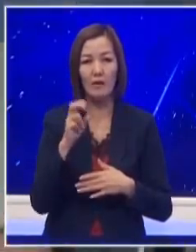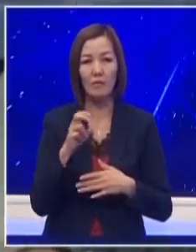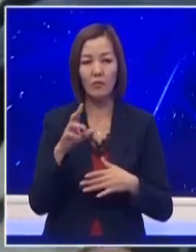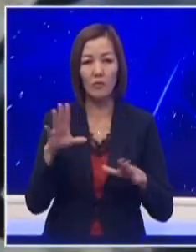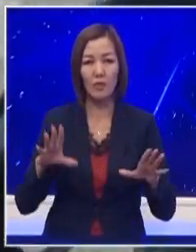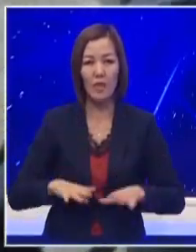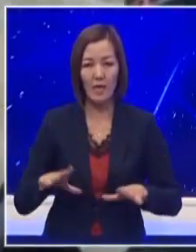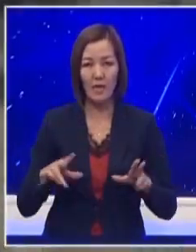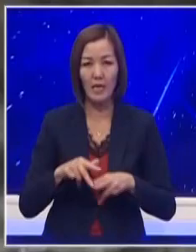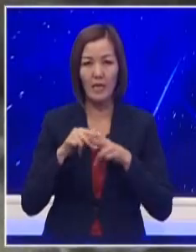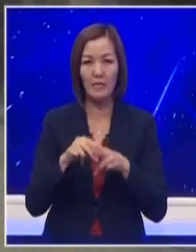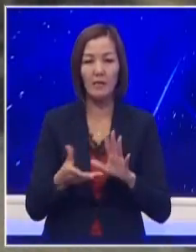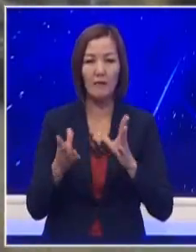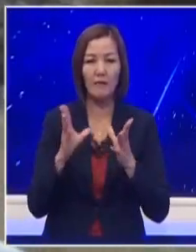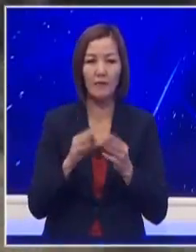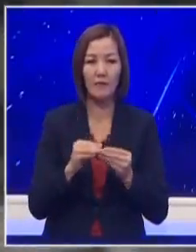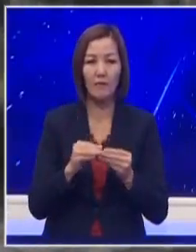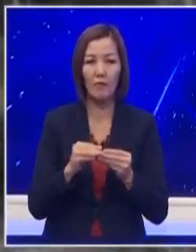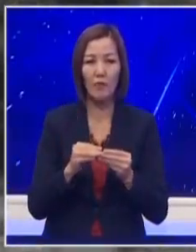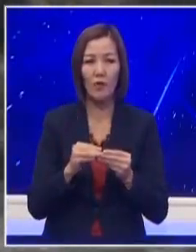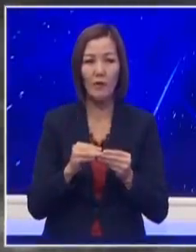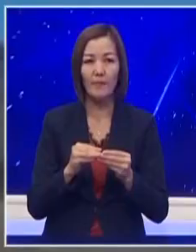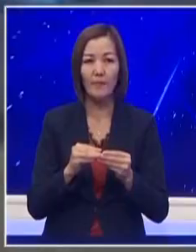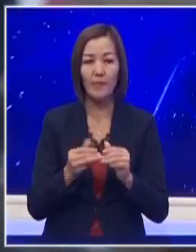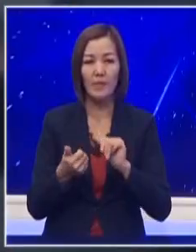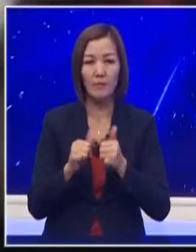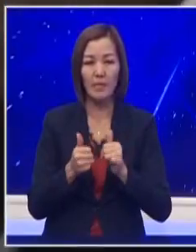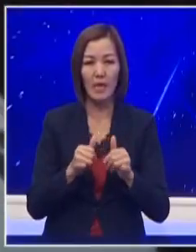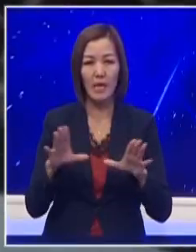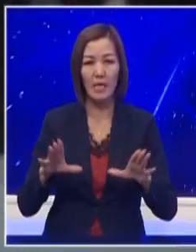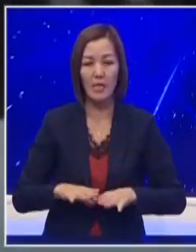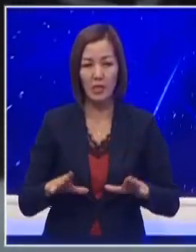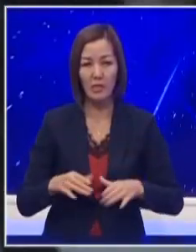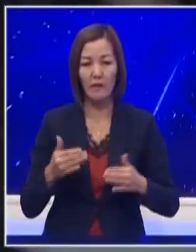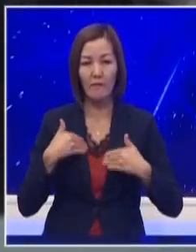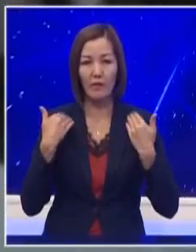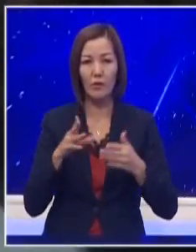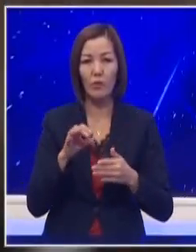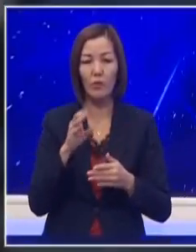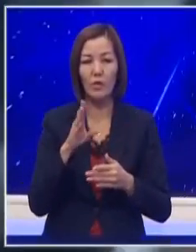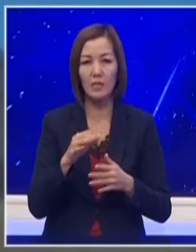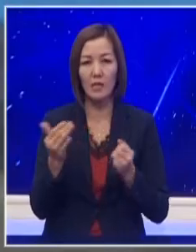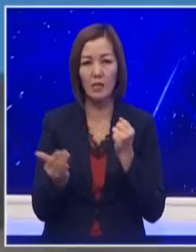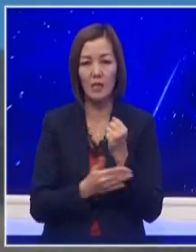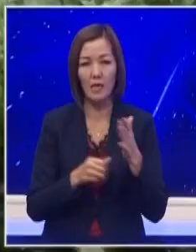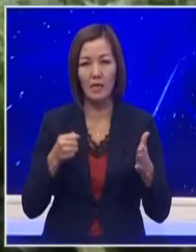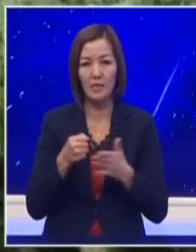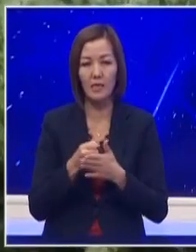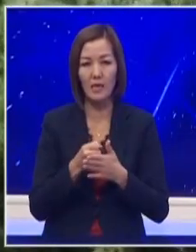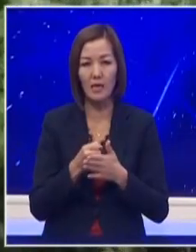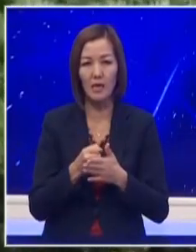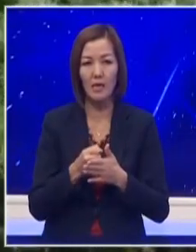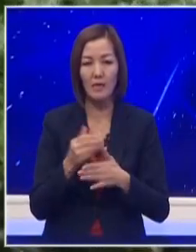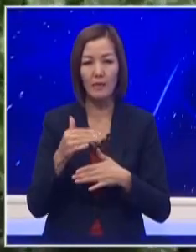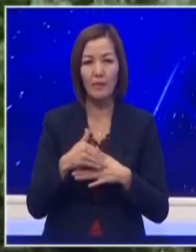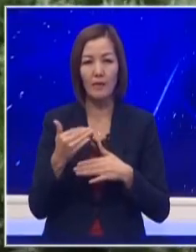наездников со всего Казахстана шли в марафонской гонке сменяя лошадей и финишировали в Туркестане до конца к слову дошли далеко не